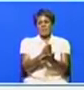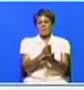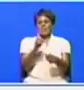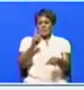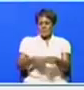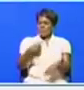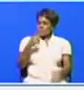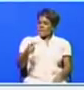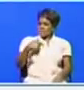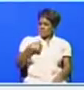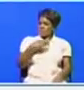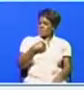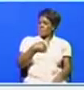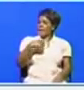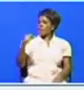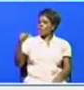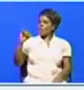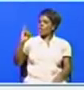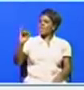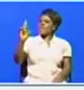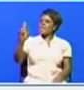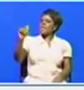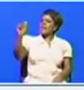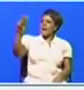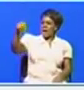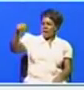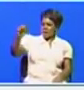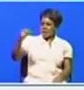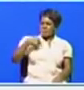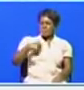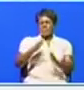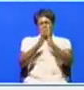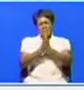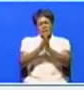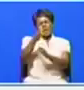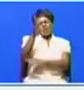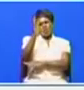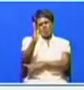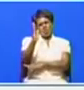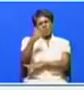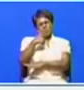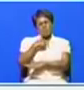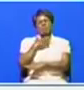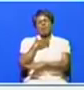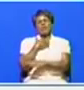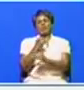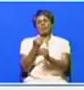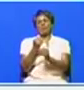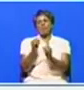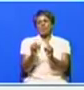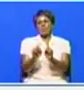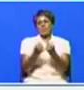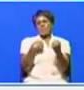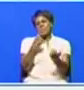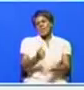wakati waliniponiambia naenda Iraq, niliogopa. Nikaomba tu Mwenyezi Mungu nikienda nirudi salama kwa sababu mimi ndo nilikuwa